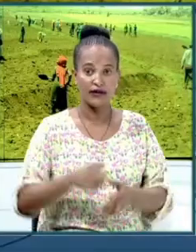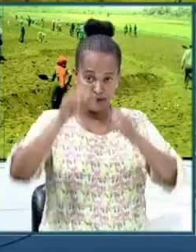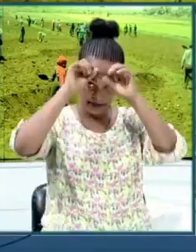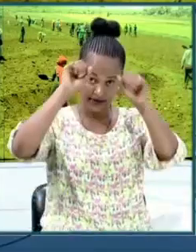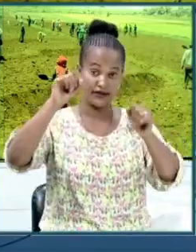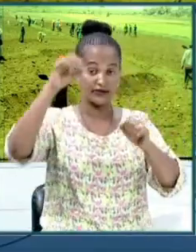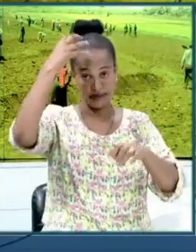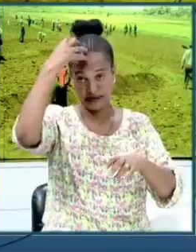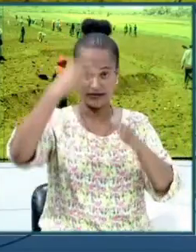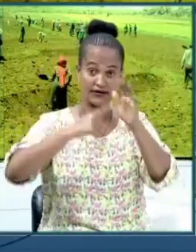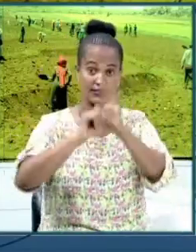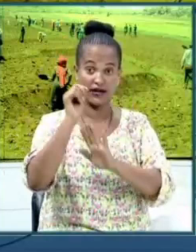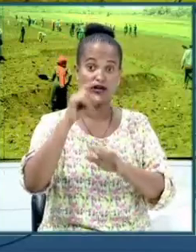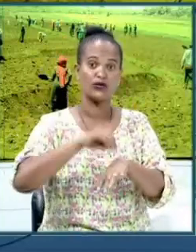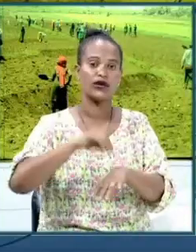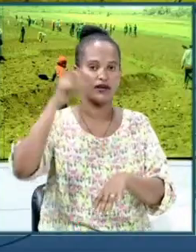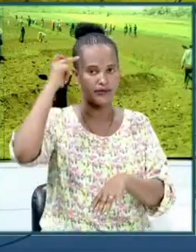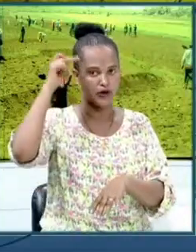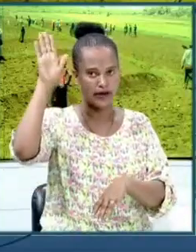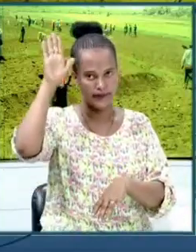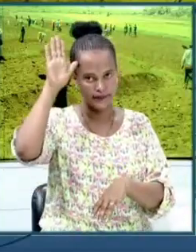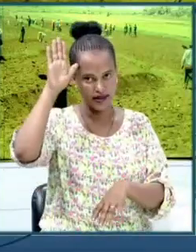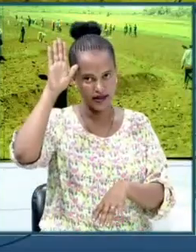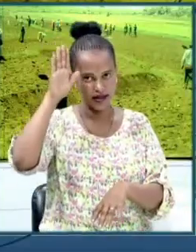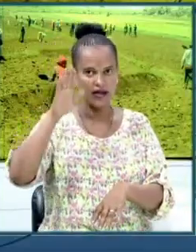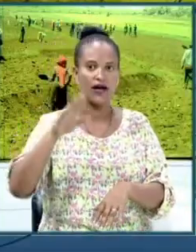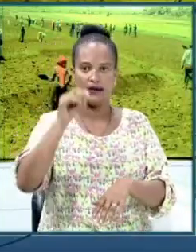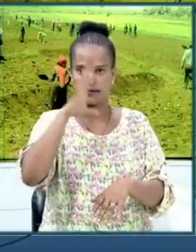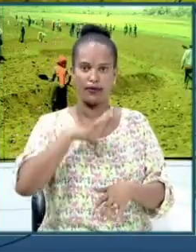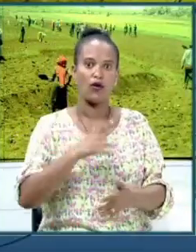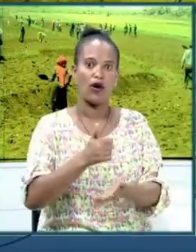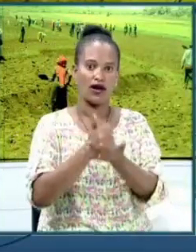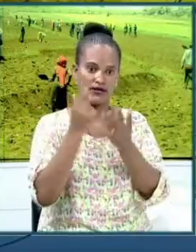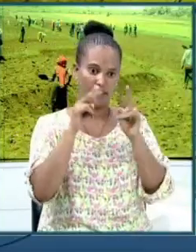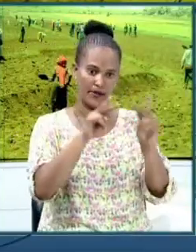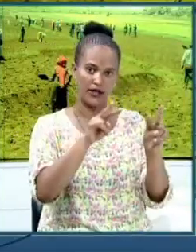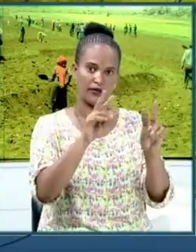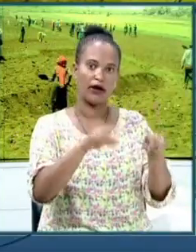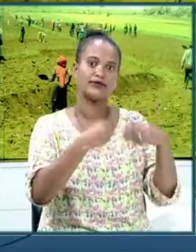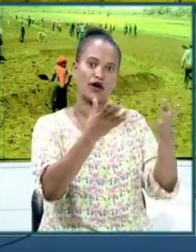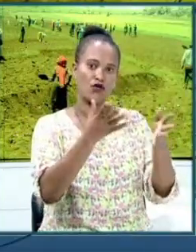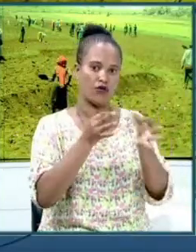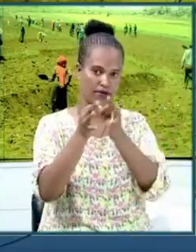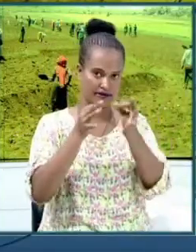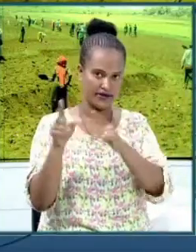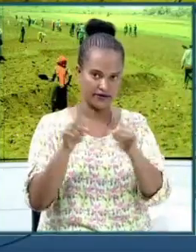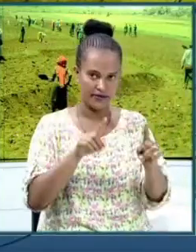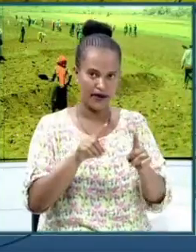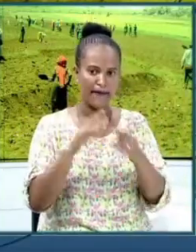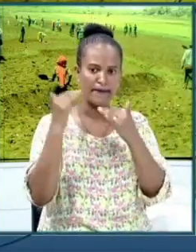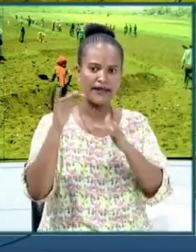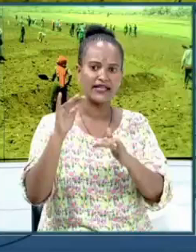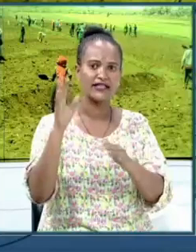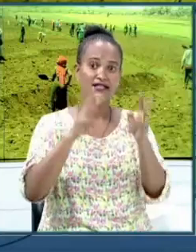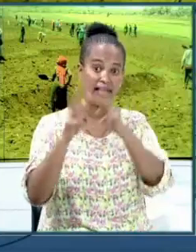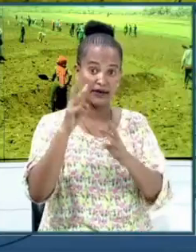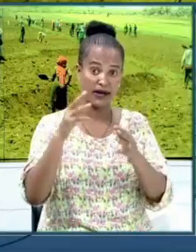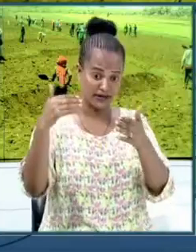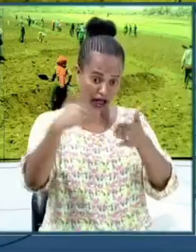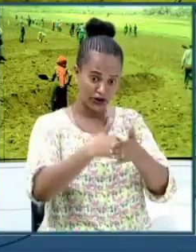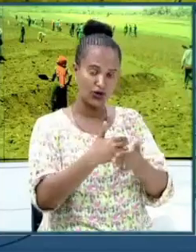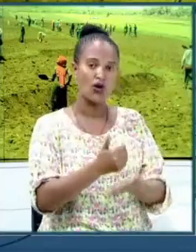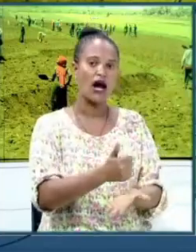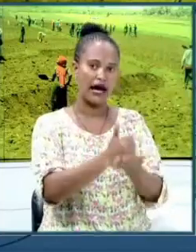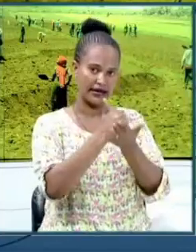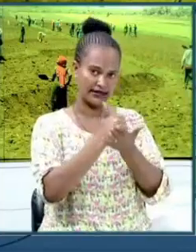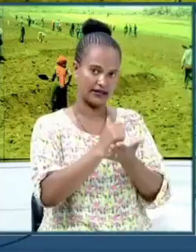پریزیدنت منگست تگرای دکتر دبرتسئن گبر میکایل ابسو او حاجز عمل کیتم ابزها بگو مبرهد ما مت انت اجمنان زعات زلوا